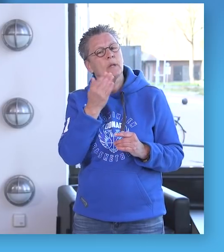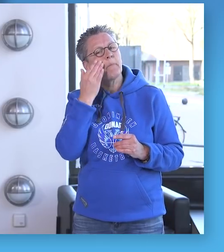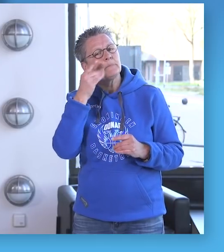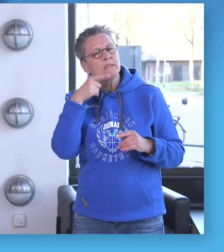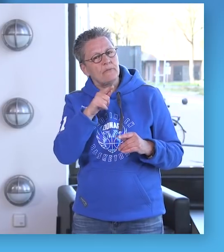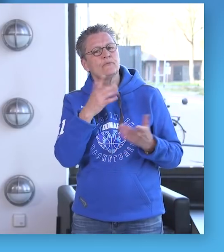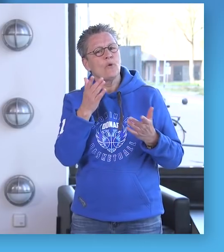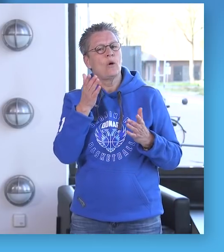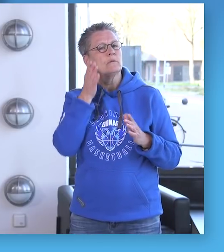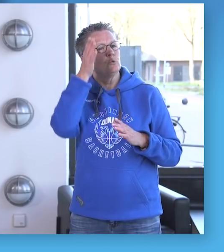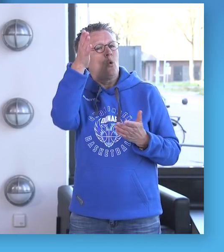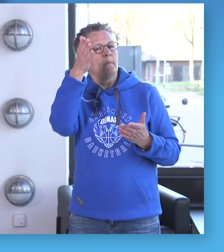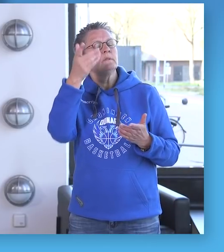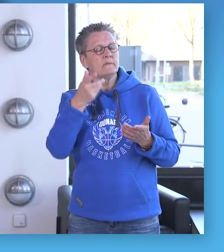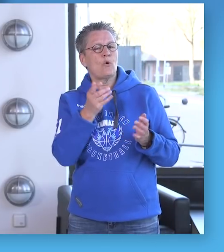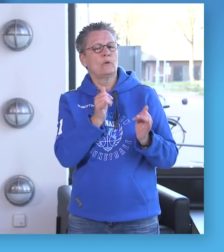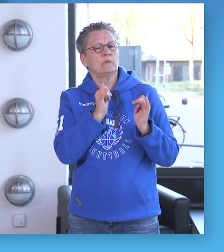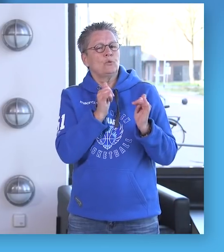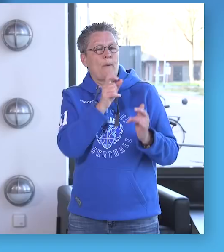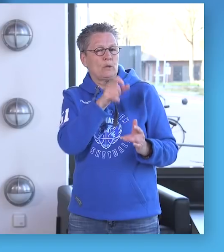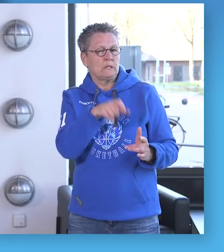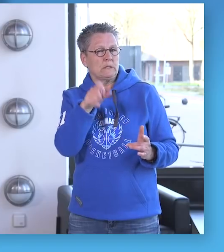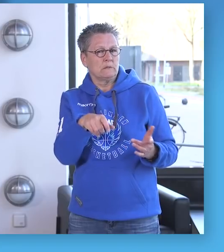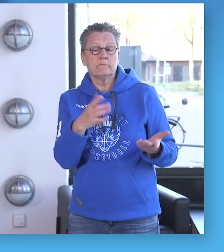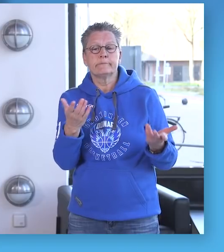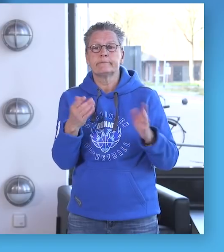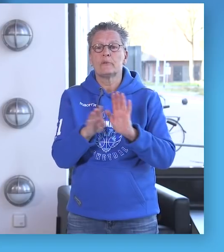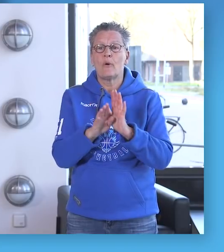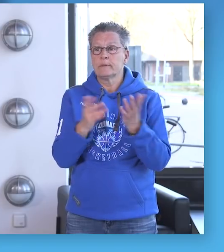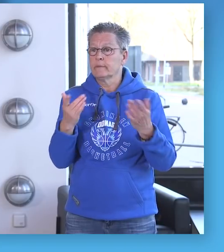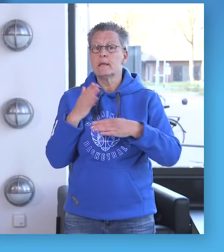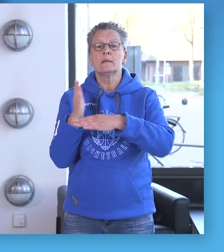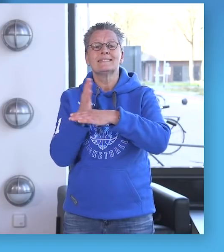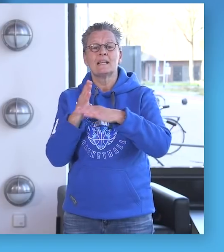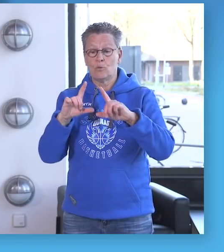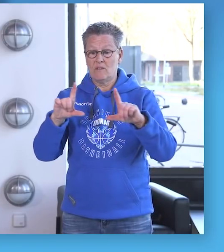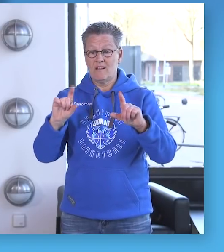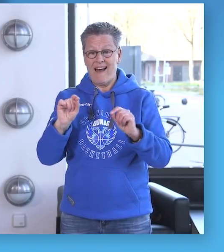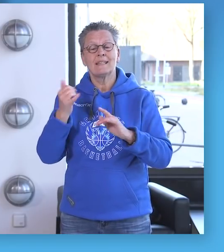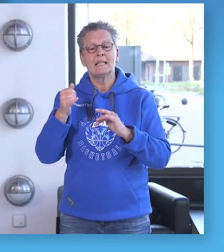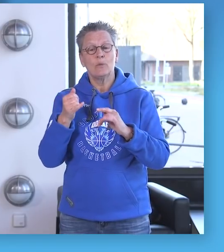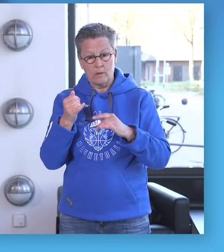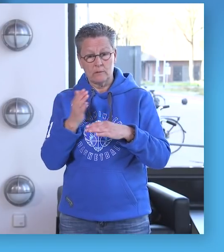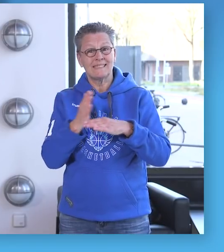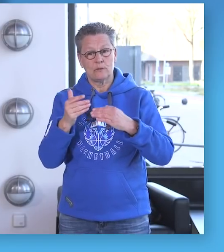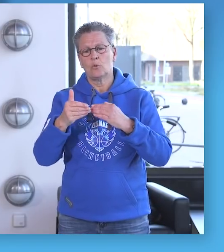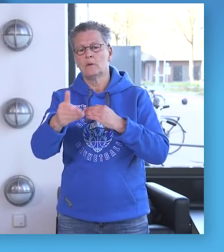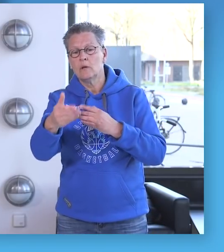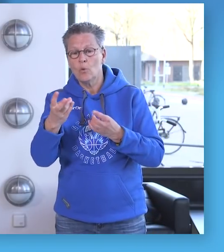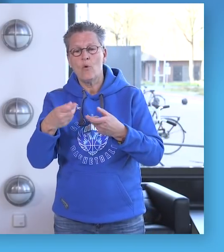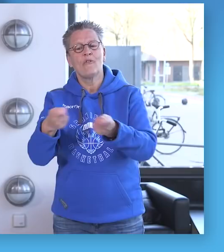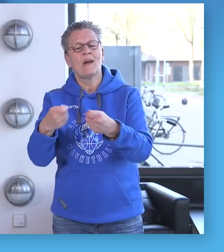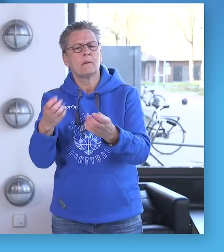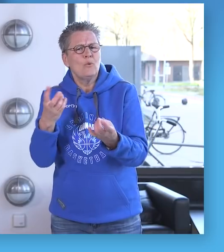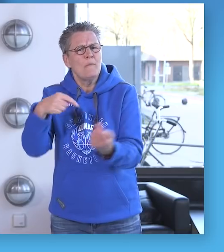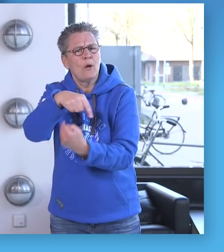er nu achter de schermen? Als ik het alleen al heb over bijvoorbeeld het verkopen van seizoenkaarten voor het nieuwe seizoen. Hoe gaan we daar nu mee